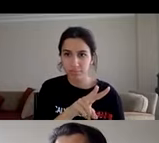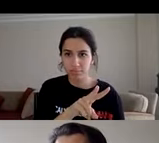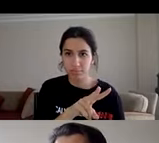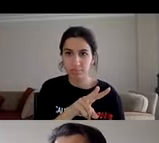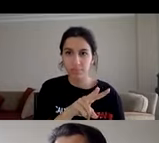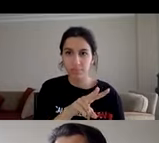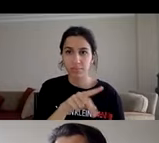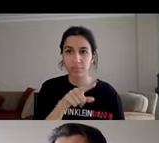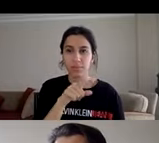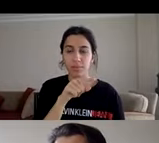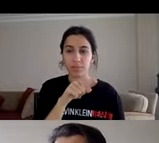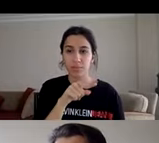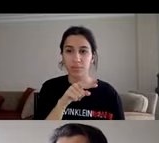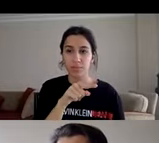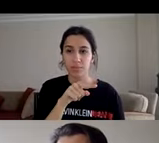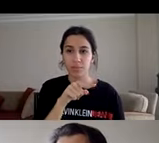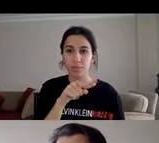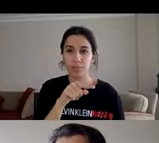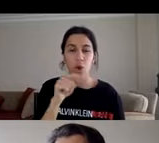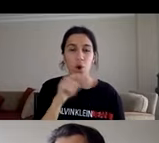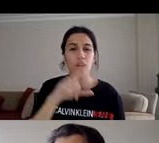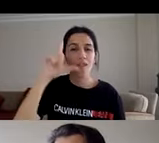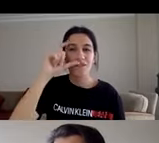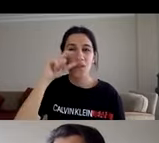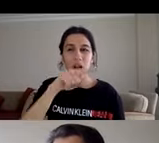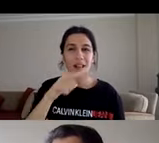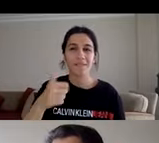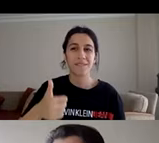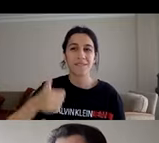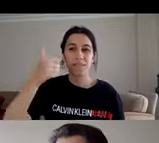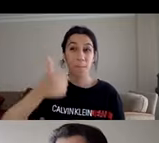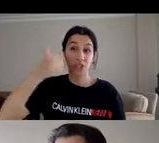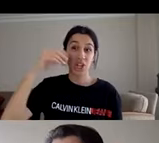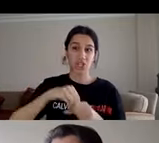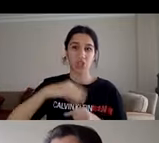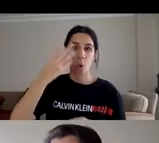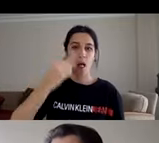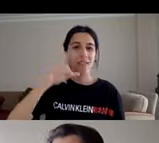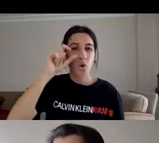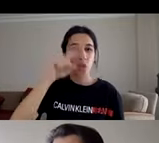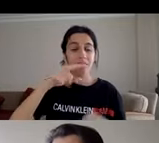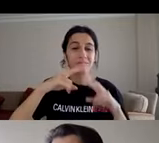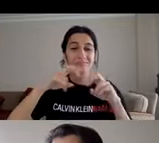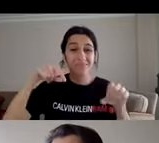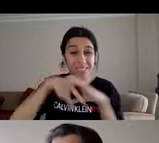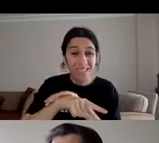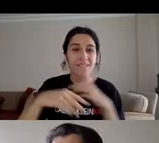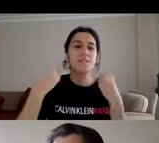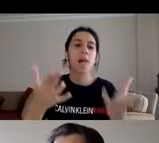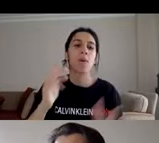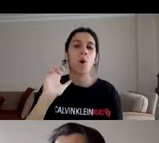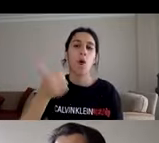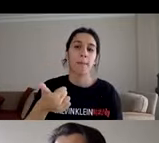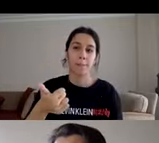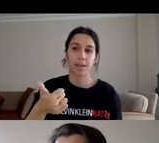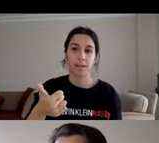Orada mümkün olduğunca fotoğrafın, George Washington içinde durduğu fotoğrafın o bağlamın detaylarını aktarmak önemli. Ve